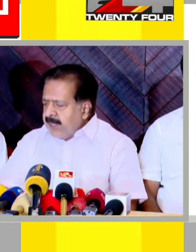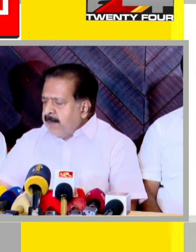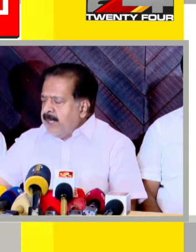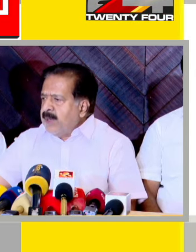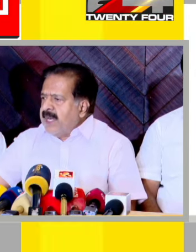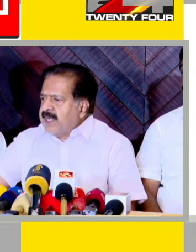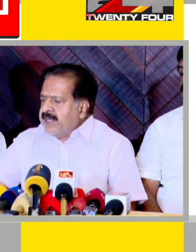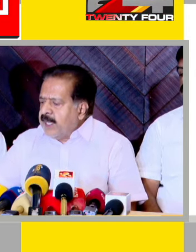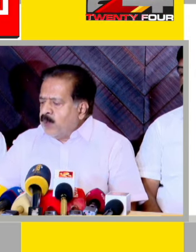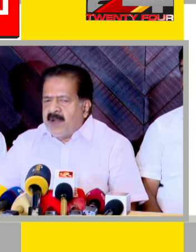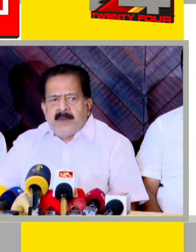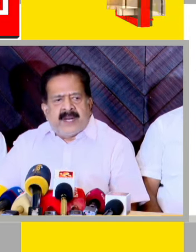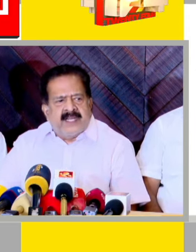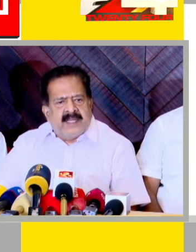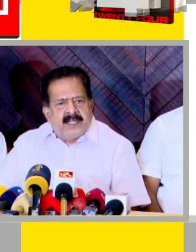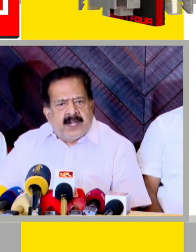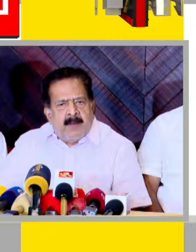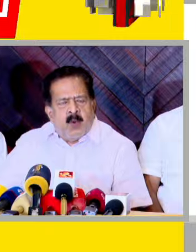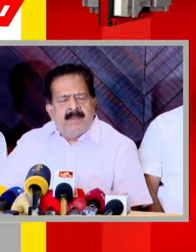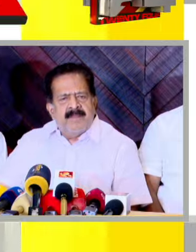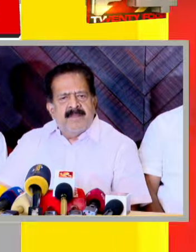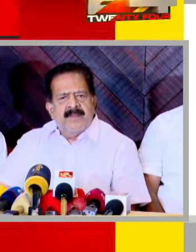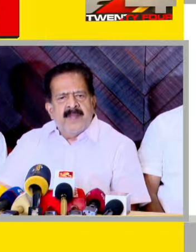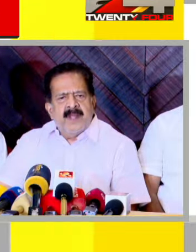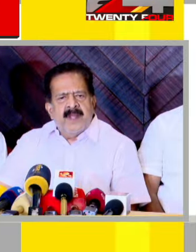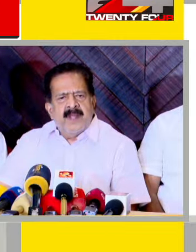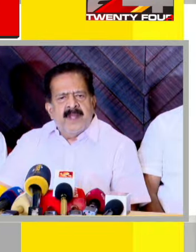കാർബോറാണ്ടം കമ്പനിയുടെ ലെറ്റർ എൻ്റെ കയ്യിലുണ്ട്. അവർ പറയുന്നത് എന്താണെന്ന് അറിയാമോ?